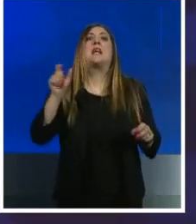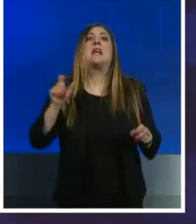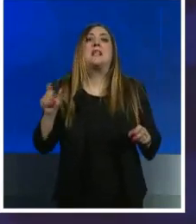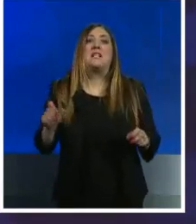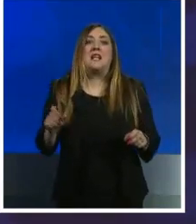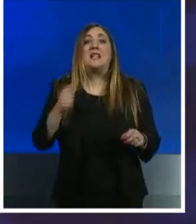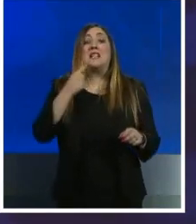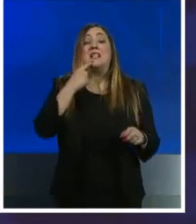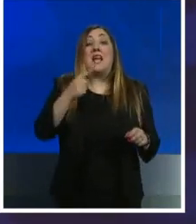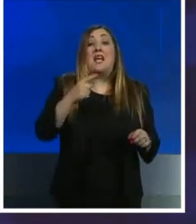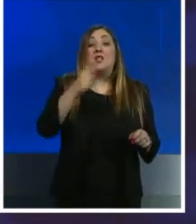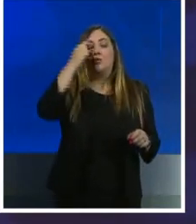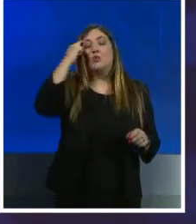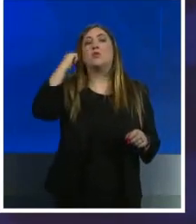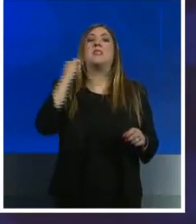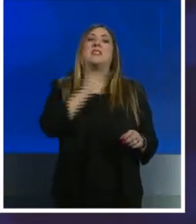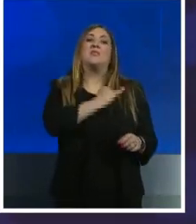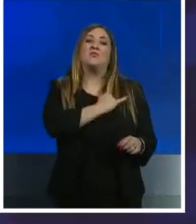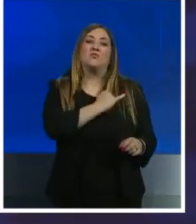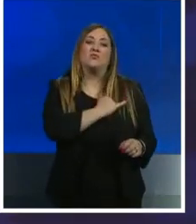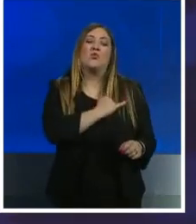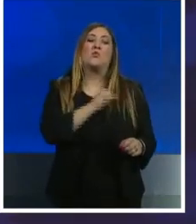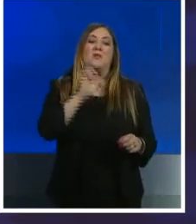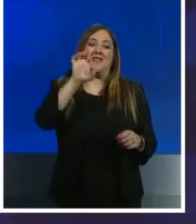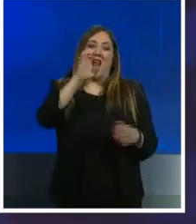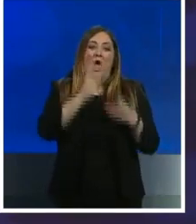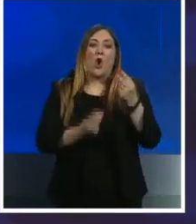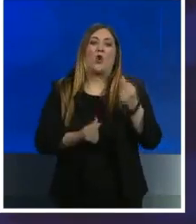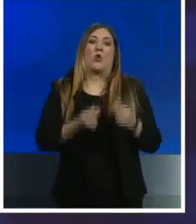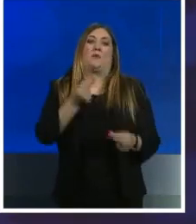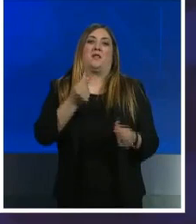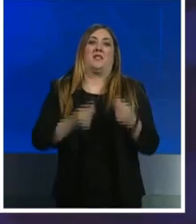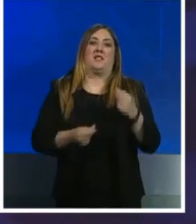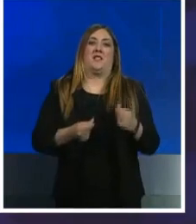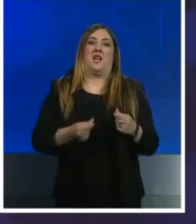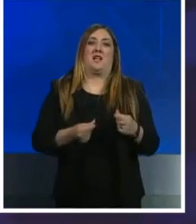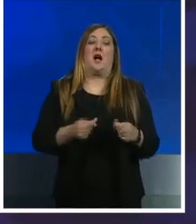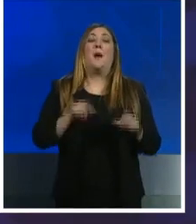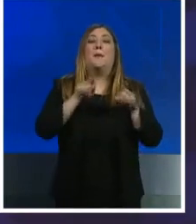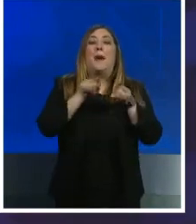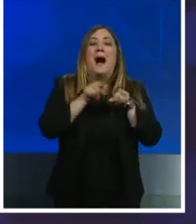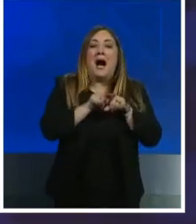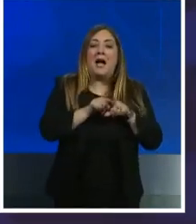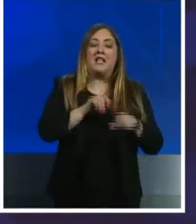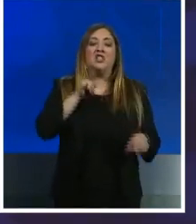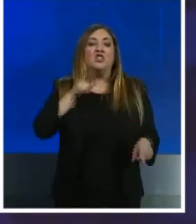demonija dell-ekonomija. L-ekonomija indemonjata.